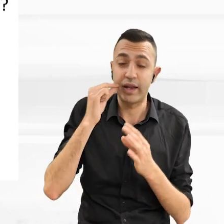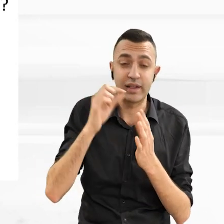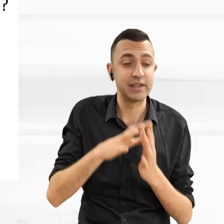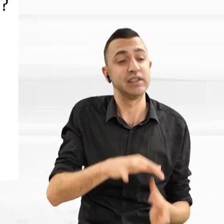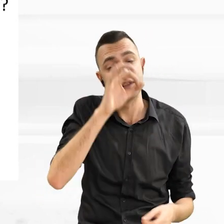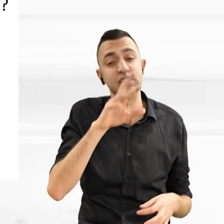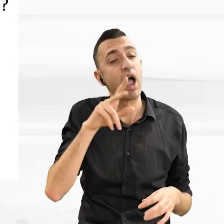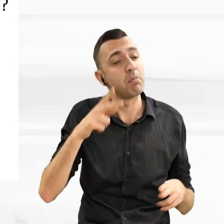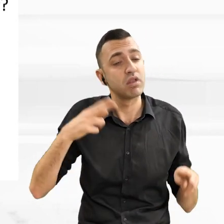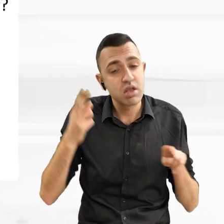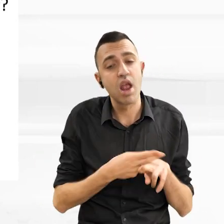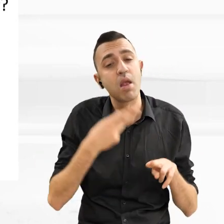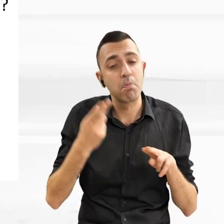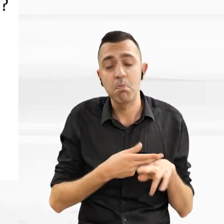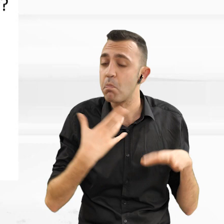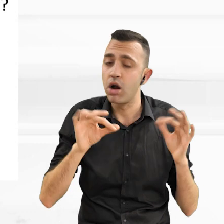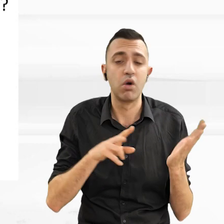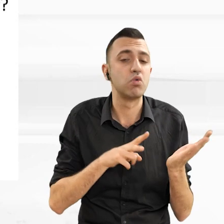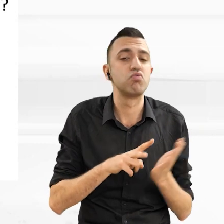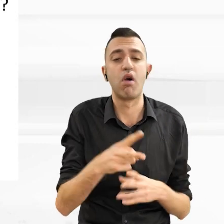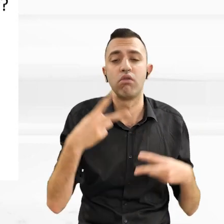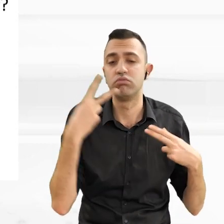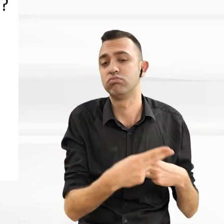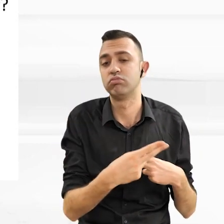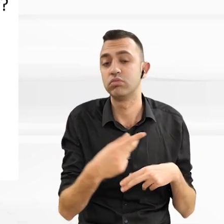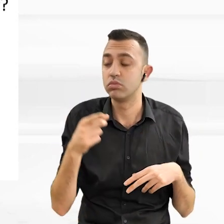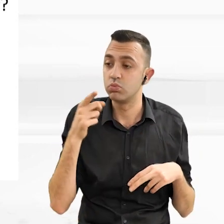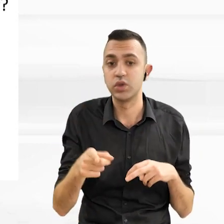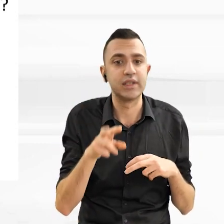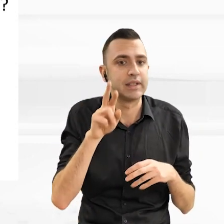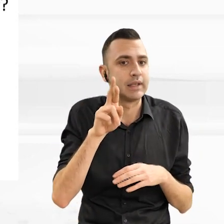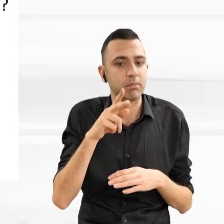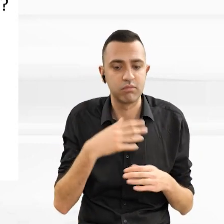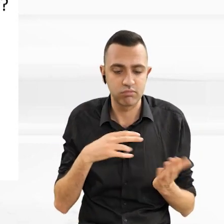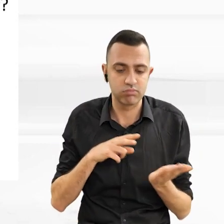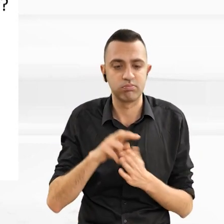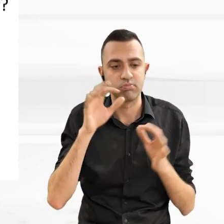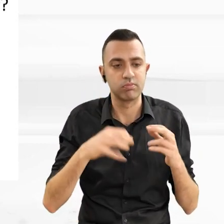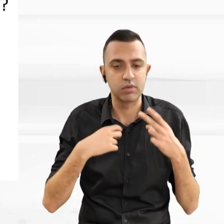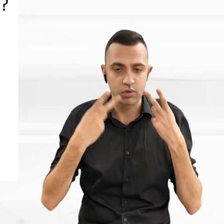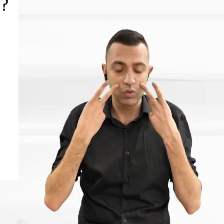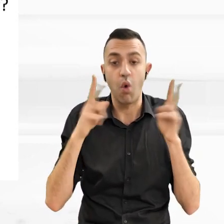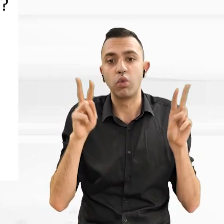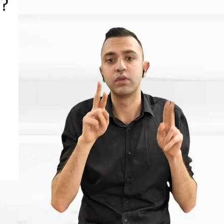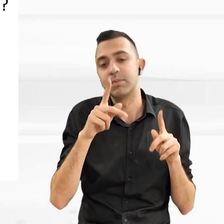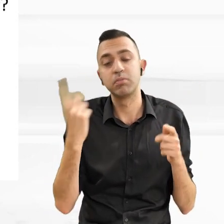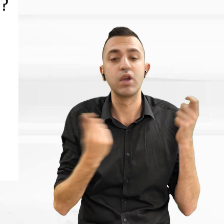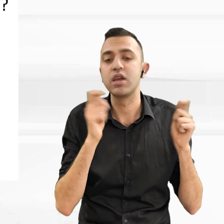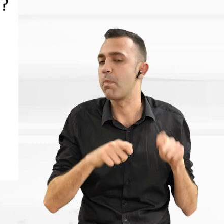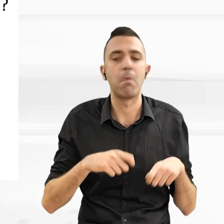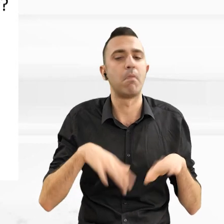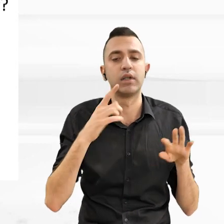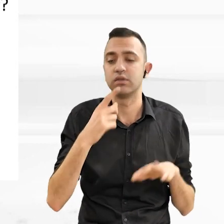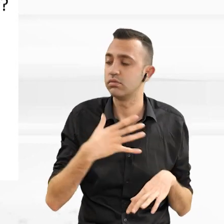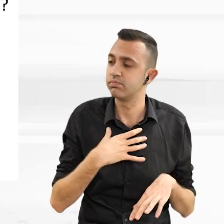her şeyi denemiş bütün yolları tıkanmıştı bu atölyeden yola çıkıp özgün bir sanat geliştirmesi olanaksızdı bu